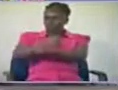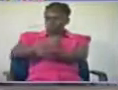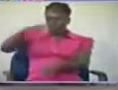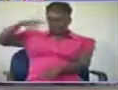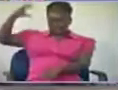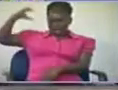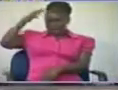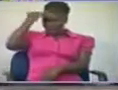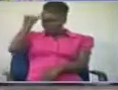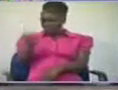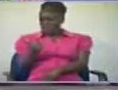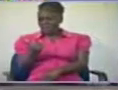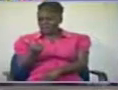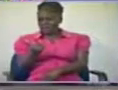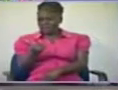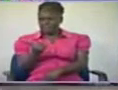Tunafanya hivi kwa sababu